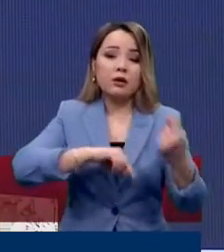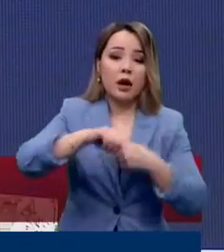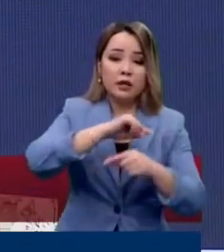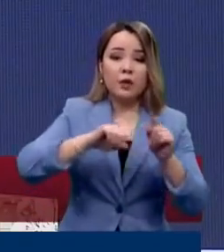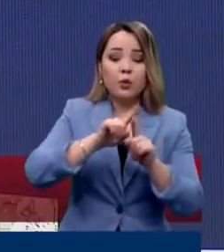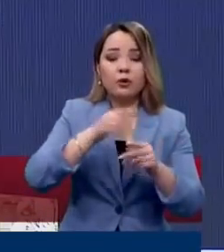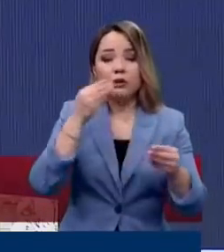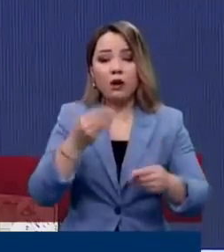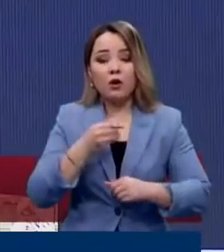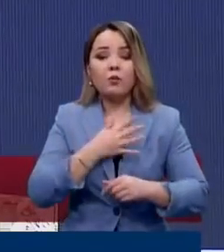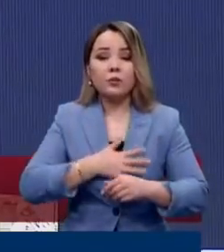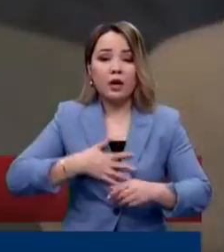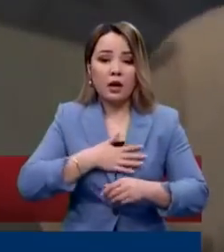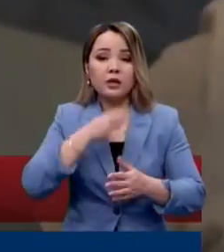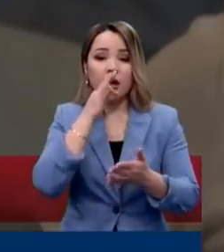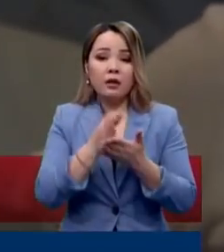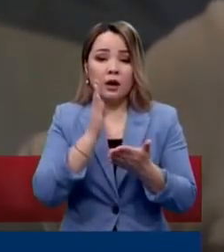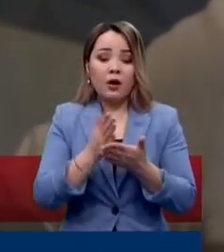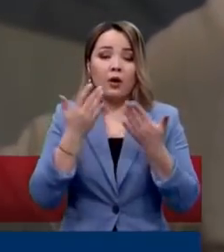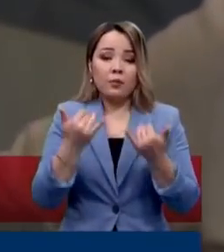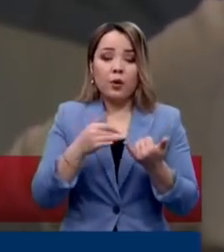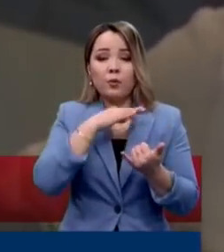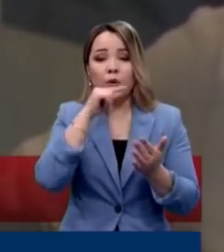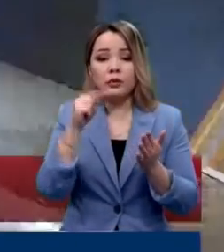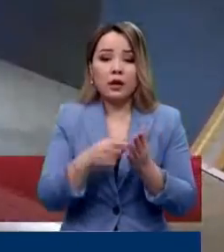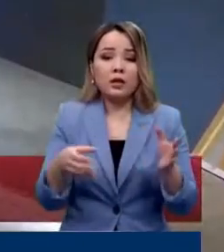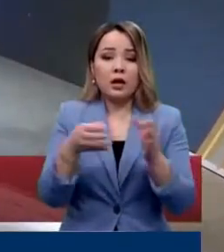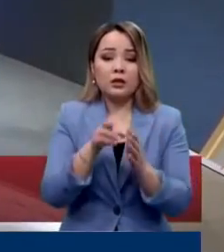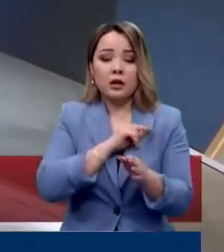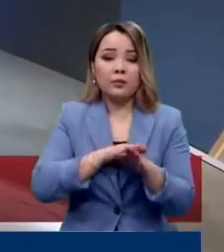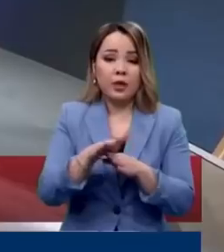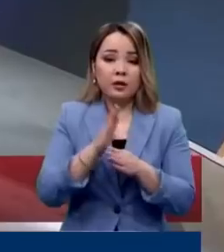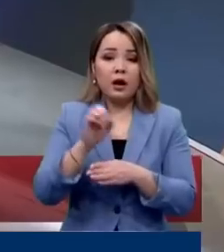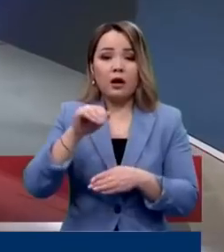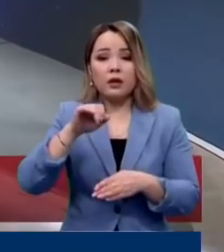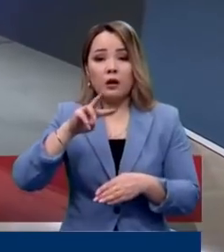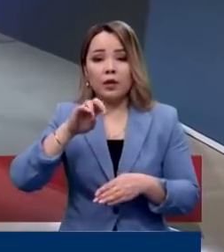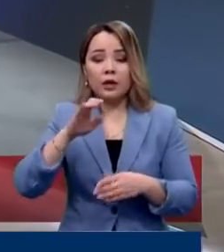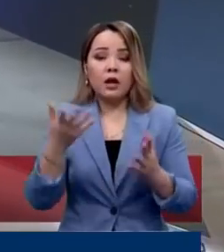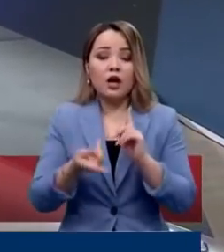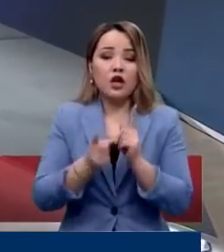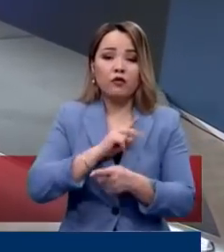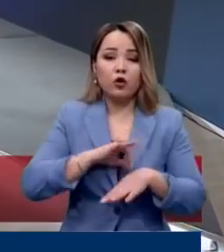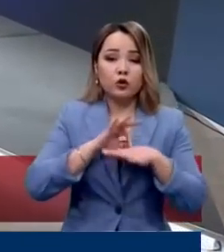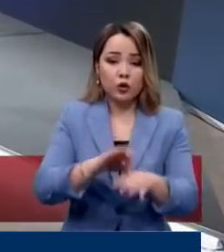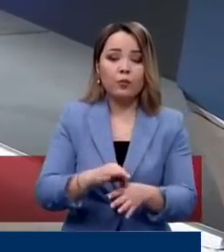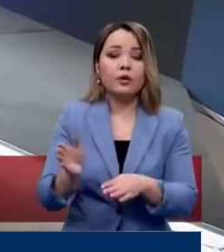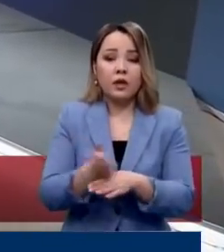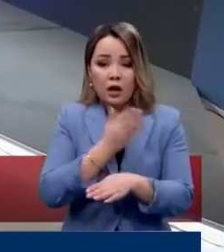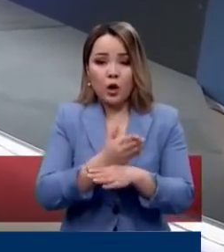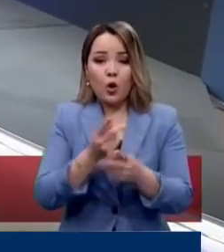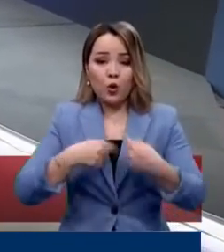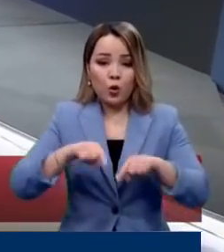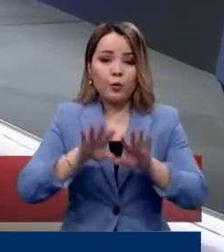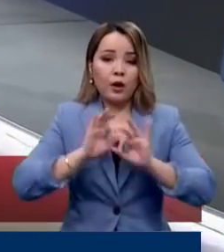кәсіпкерлерді толғандыратыны анық. Десе де, көптеген сала маманы Атамекен қай уақытта да реформадан өтіп келе жатқан ұйым екенін